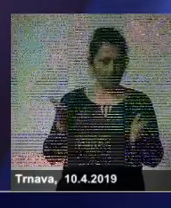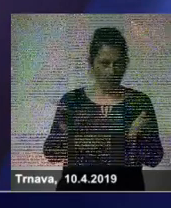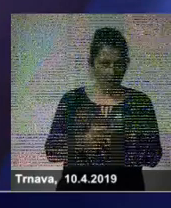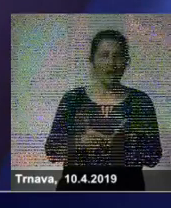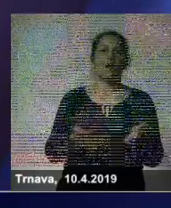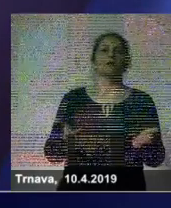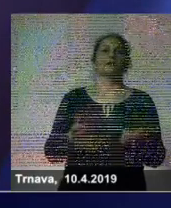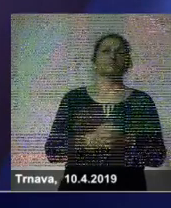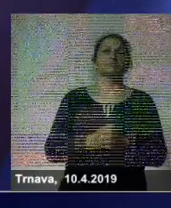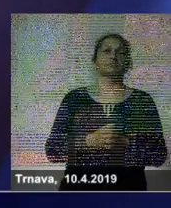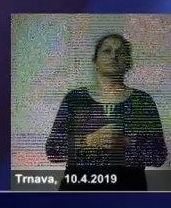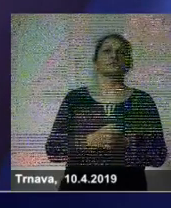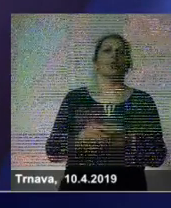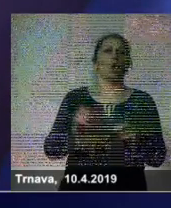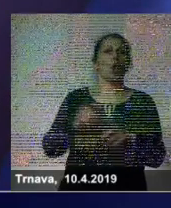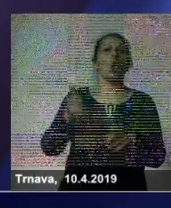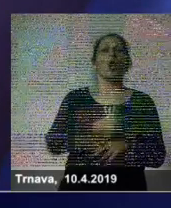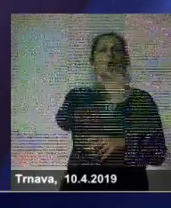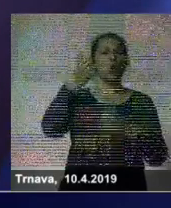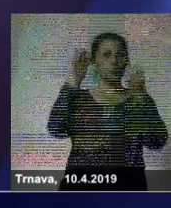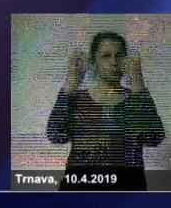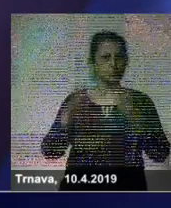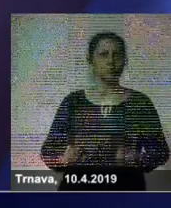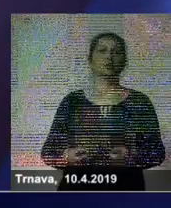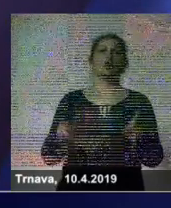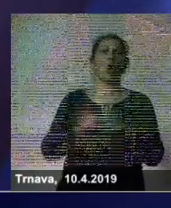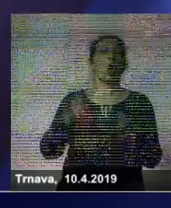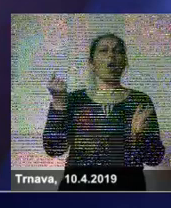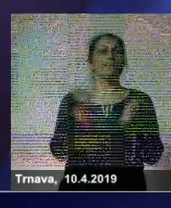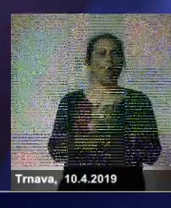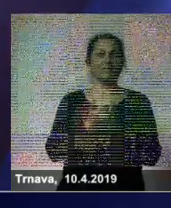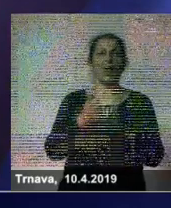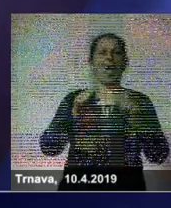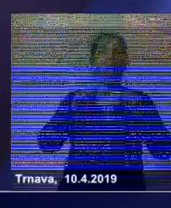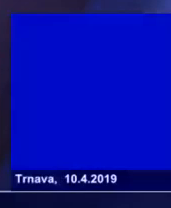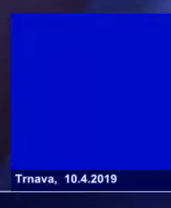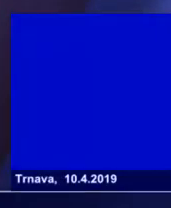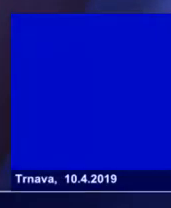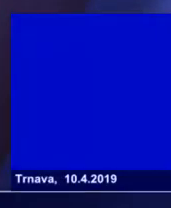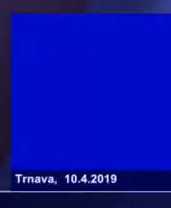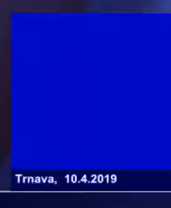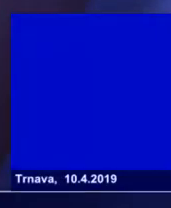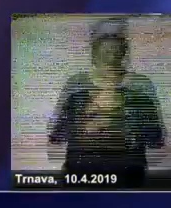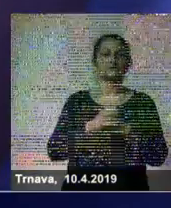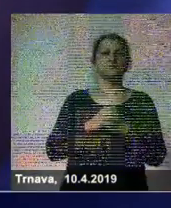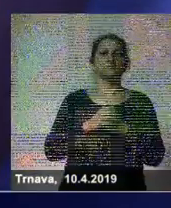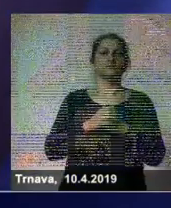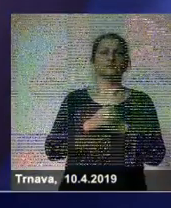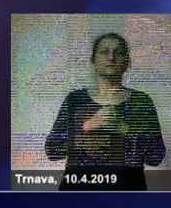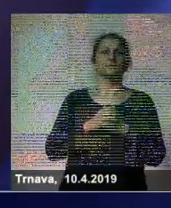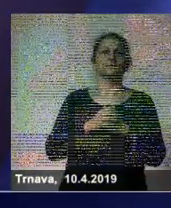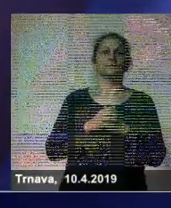prípadne ročné zúčtovanie, potvrdenie o podaní elektronickou formou